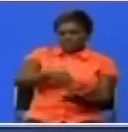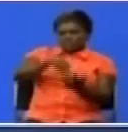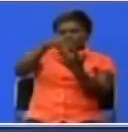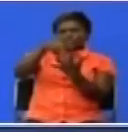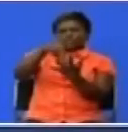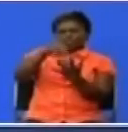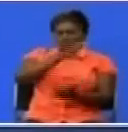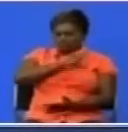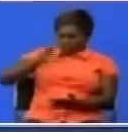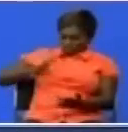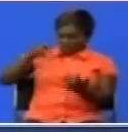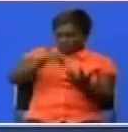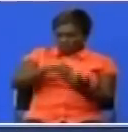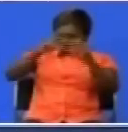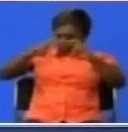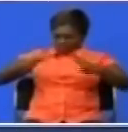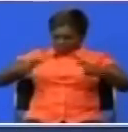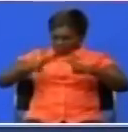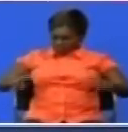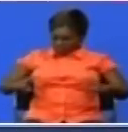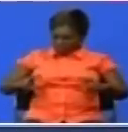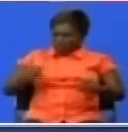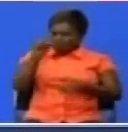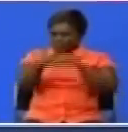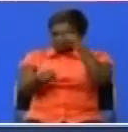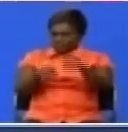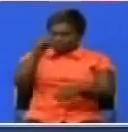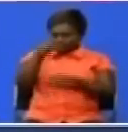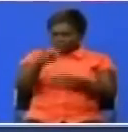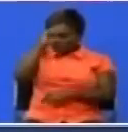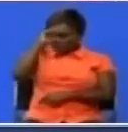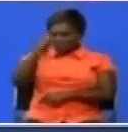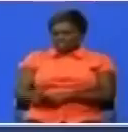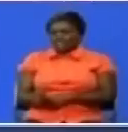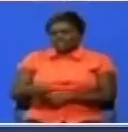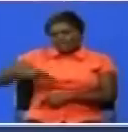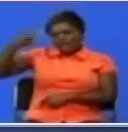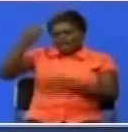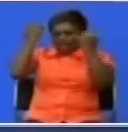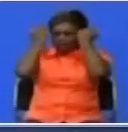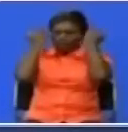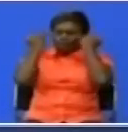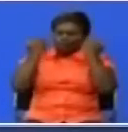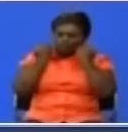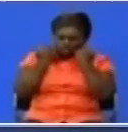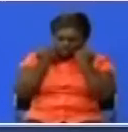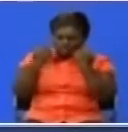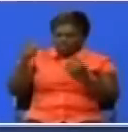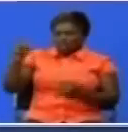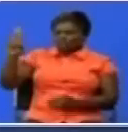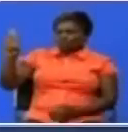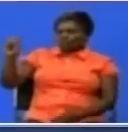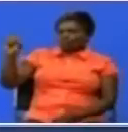ama kamati hii maalum ya kuchunguza madai yanayomkabili jaji wa mahakama ya juu Philip Tunoi,